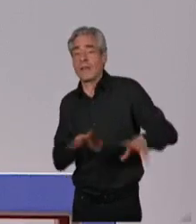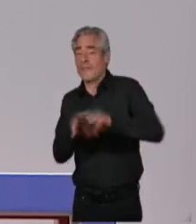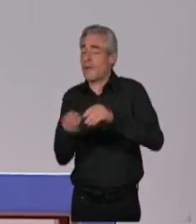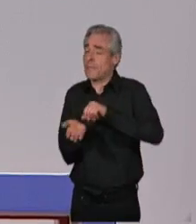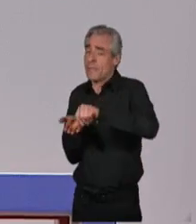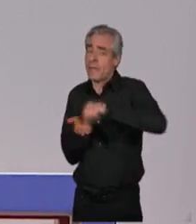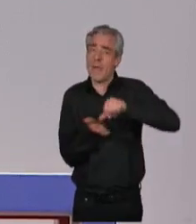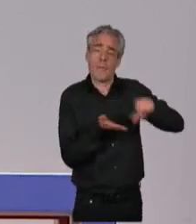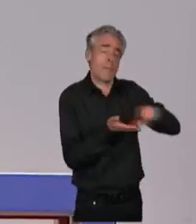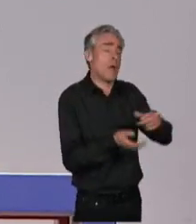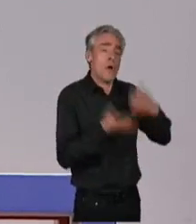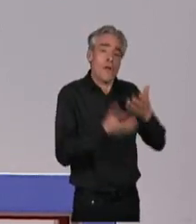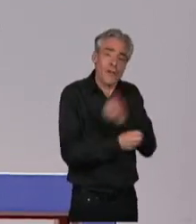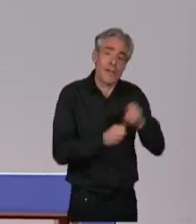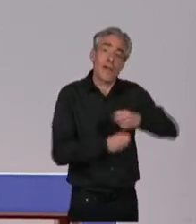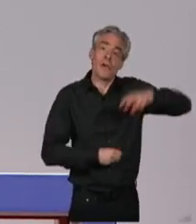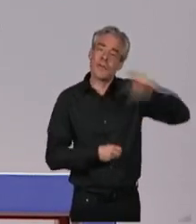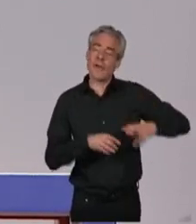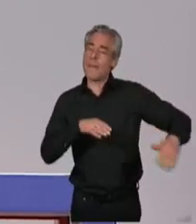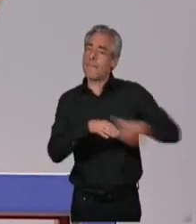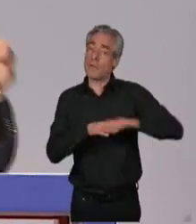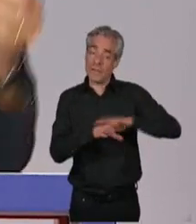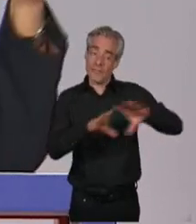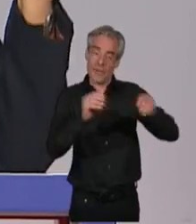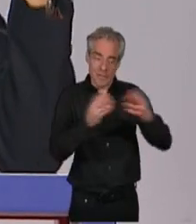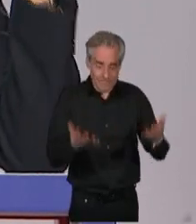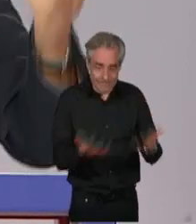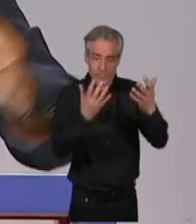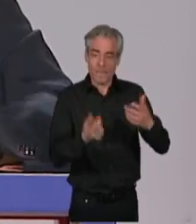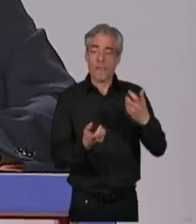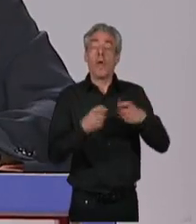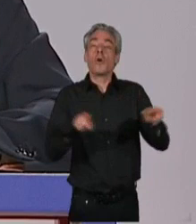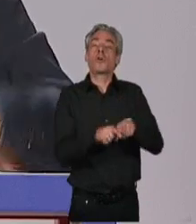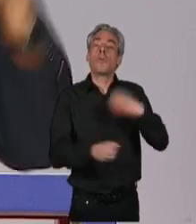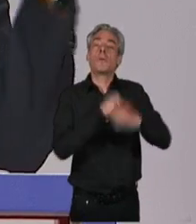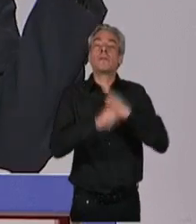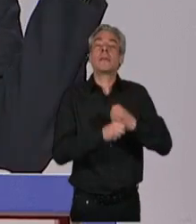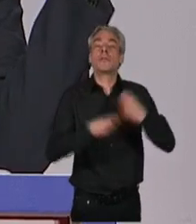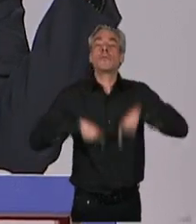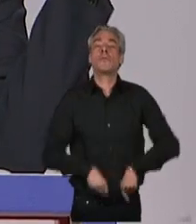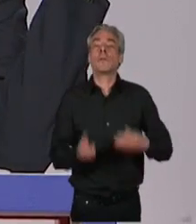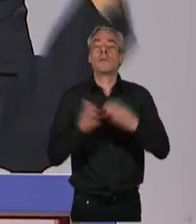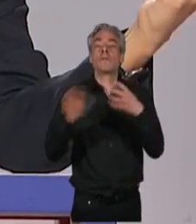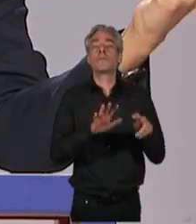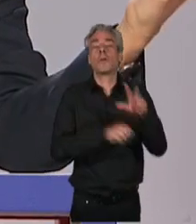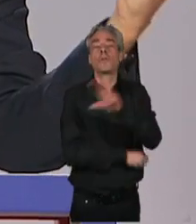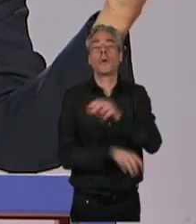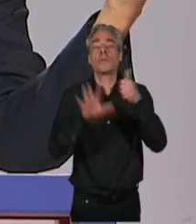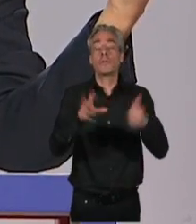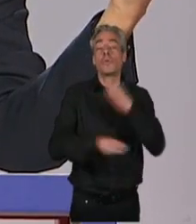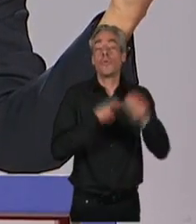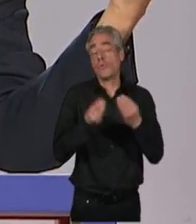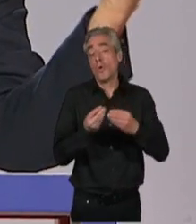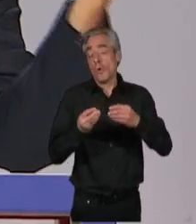Nous reconstruirons une vraie politique familiale, celle du Front populaire, celle du général de Gaulle.